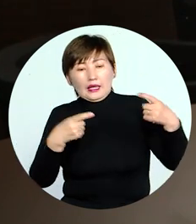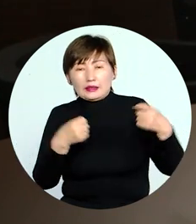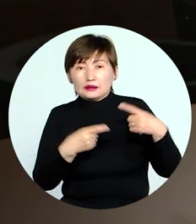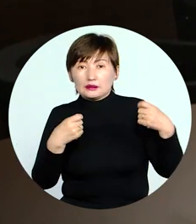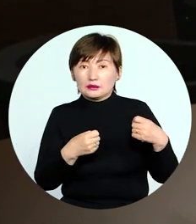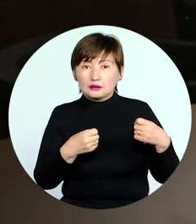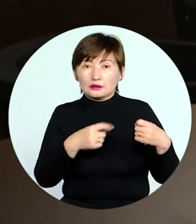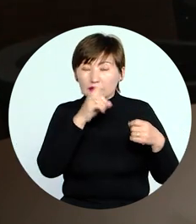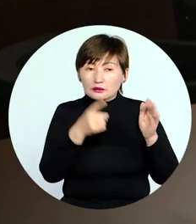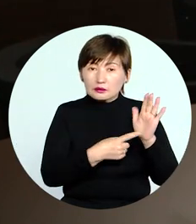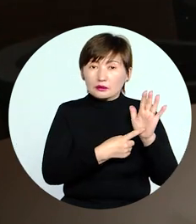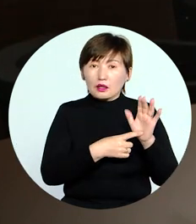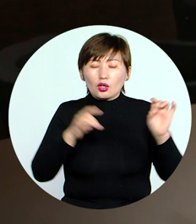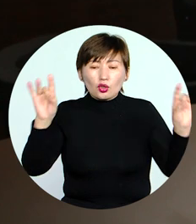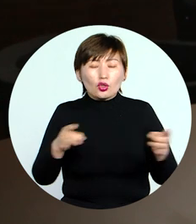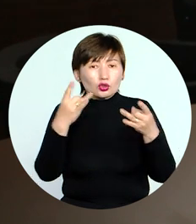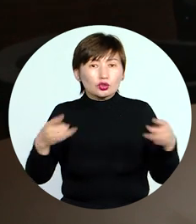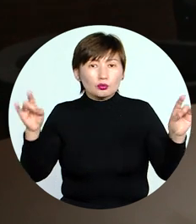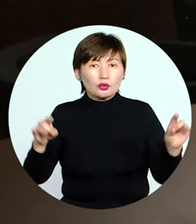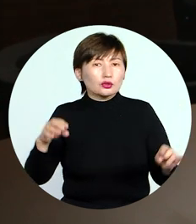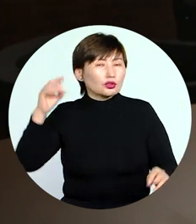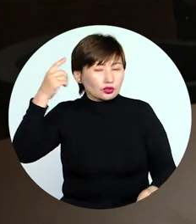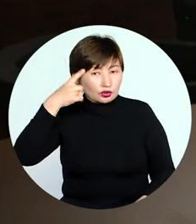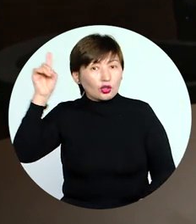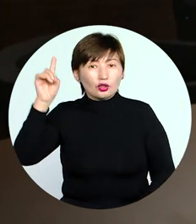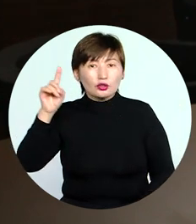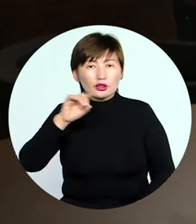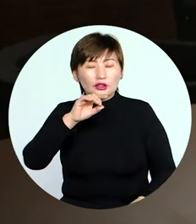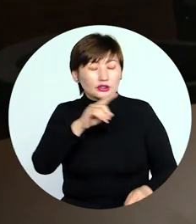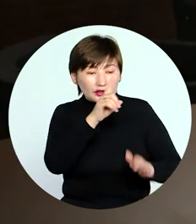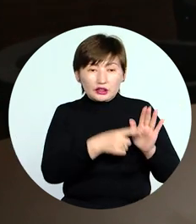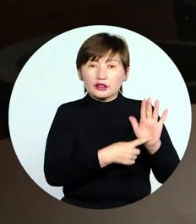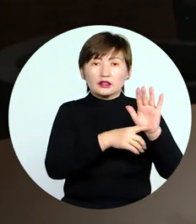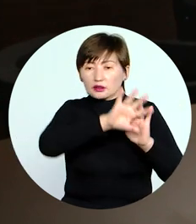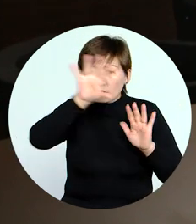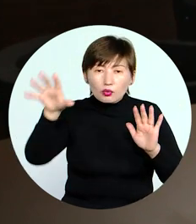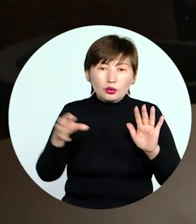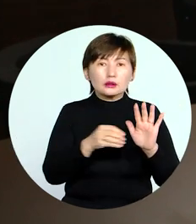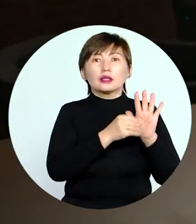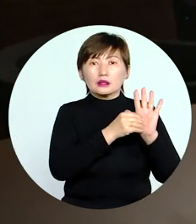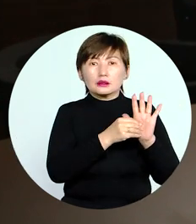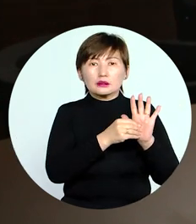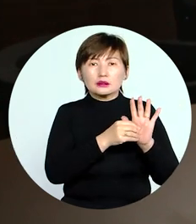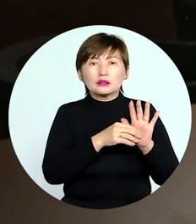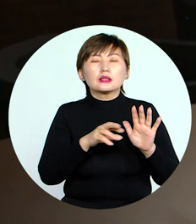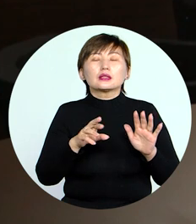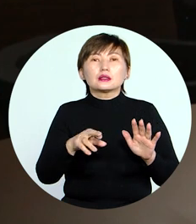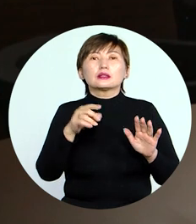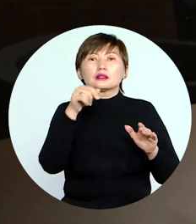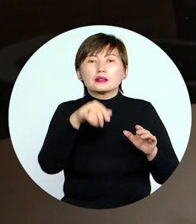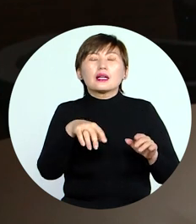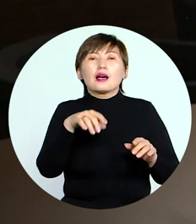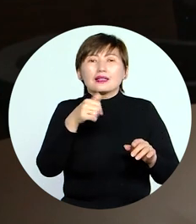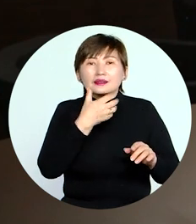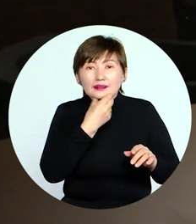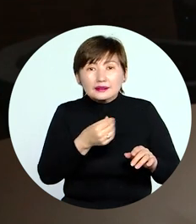илэрхийлэх. Энэ хөгжмийн зэмсгээр одоо хөгжмийн зохиолоор илэрхийлж бүх хэмиг бол бид нар хизээ их сайн мэдэрдэг байх хэлэр магадгүй ямар